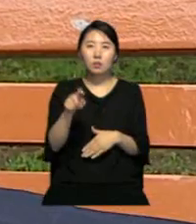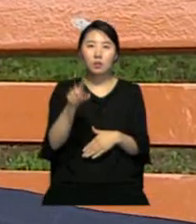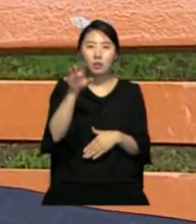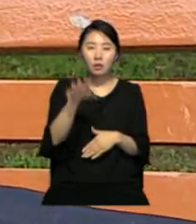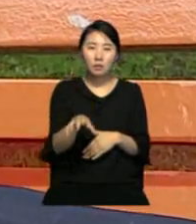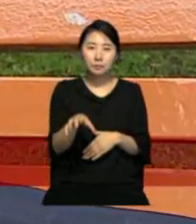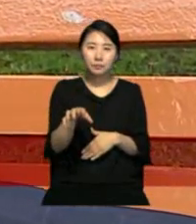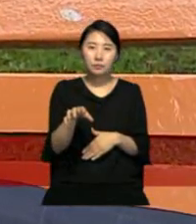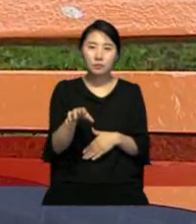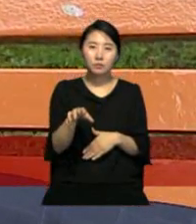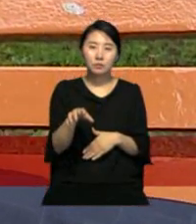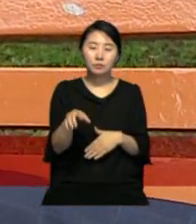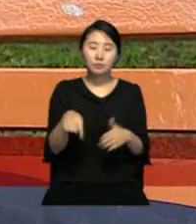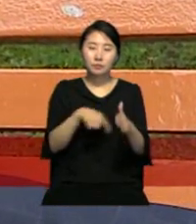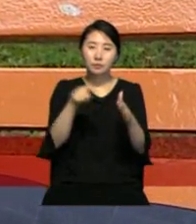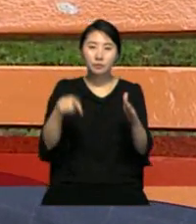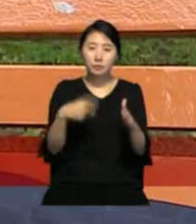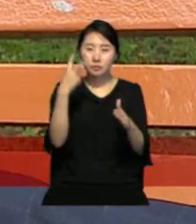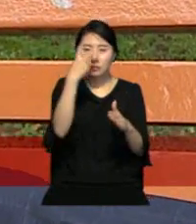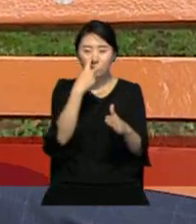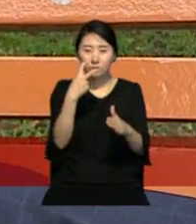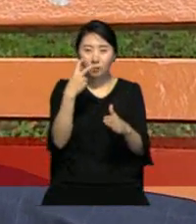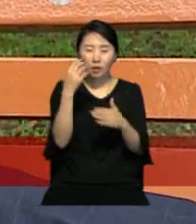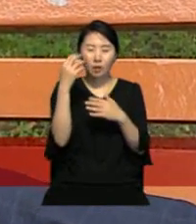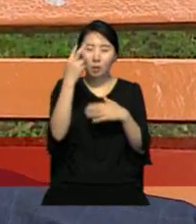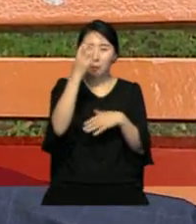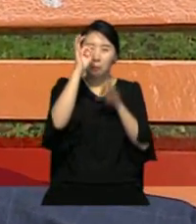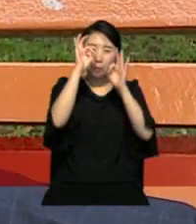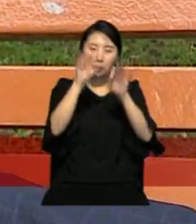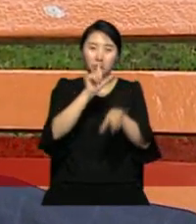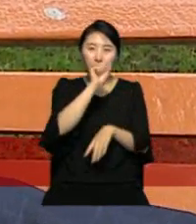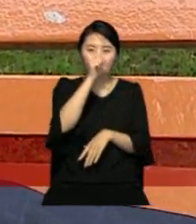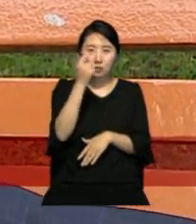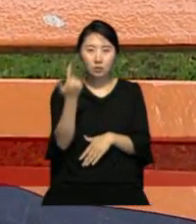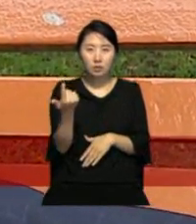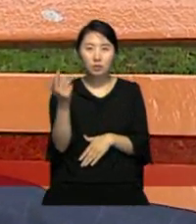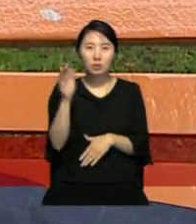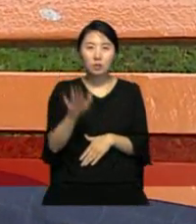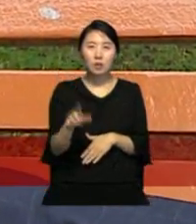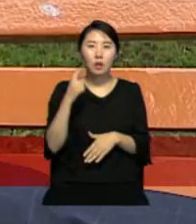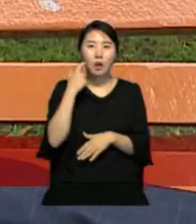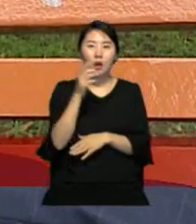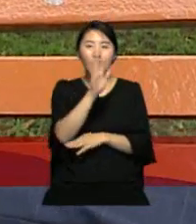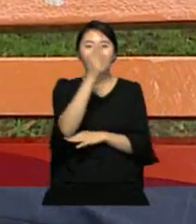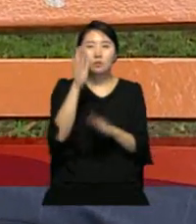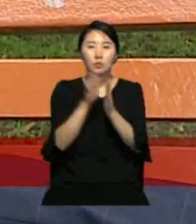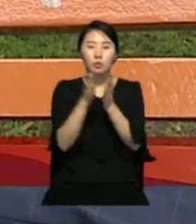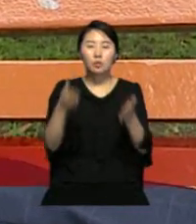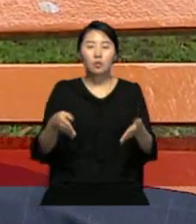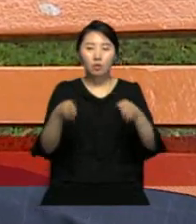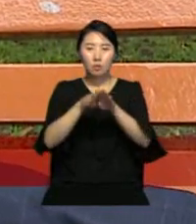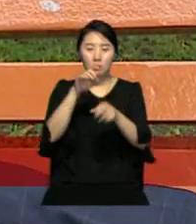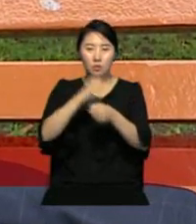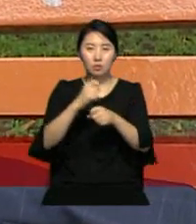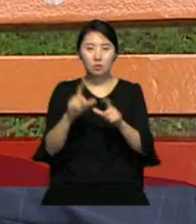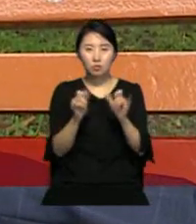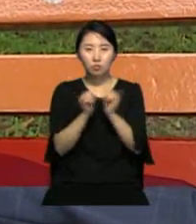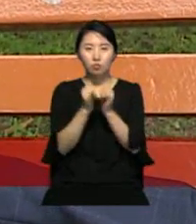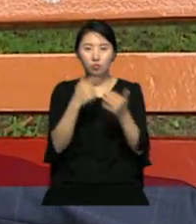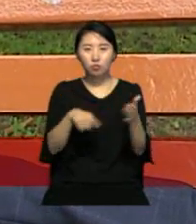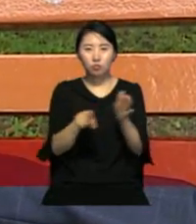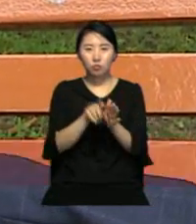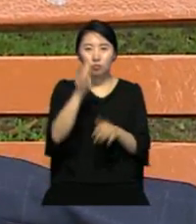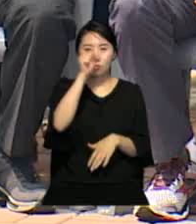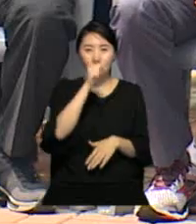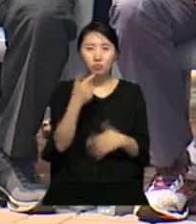이제 그 단지 안에 경비실이 흉물스러웠잖아요. 그런데 이렇게 아름다운 도서관으로 꾸미니까 주민들을 위해서는